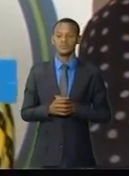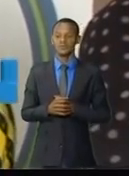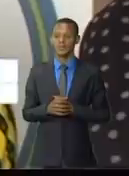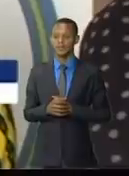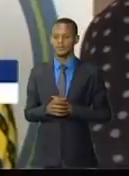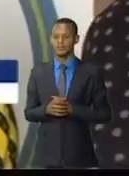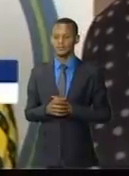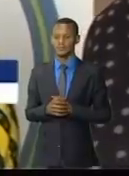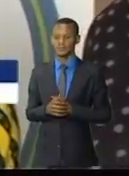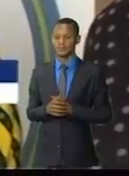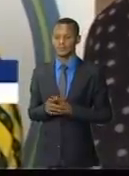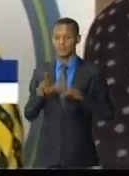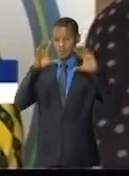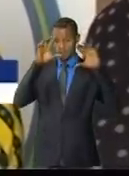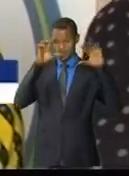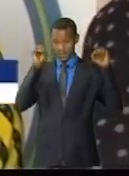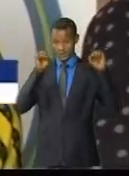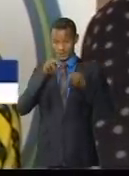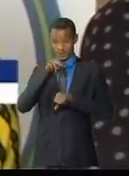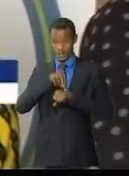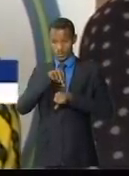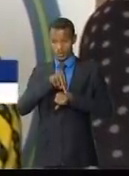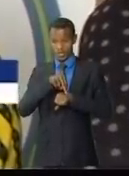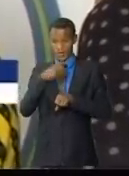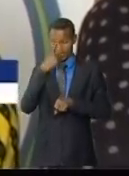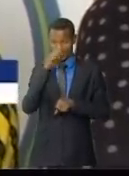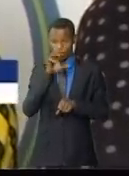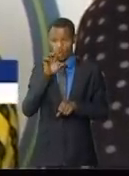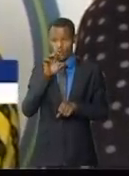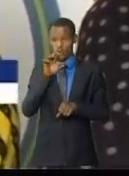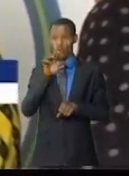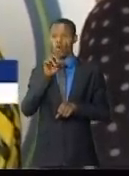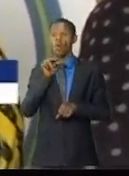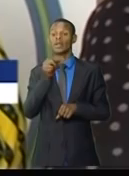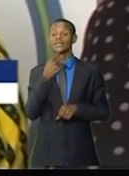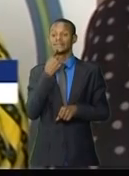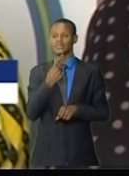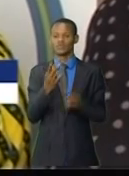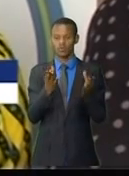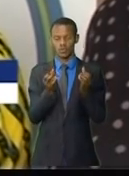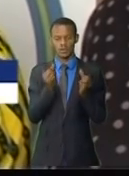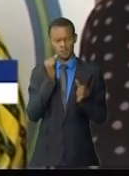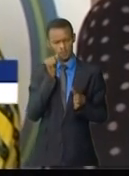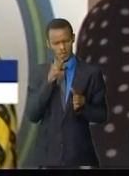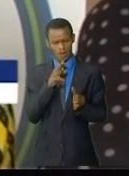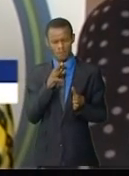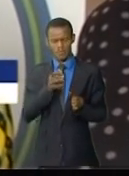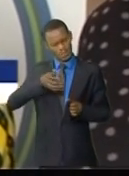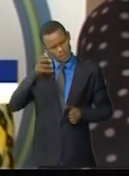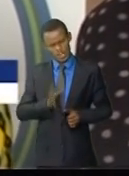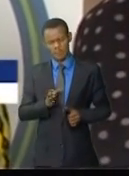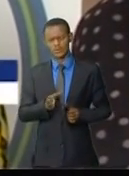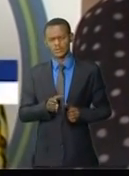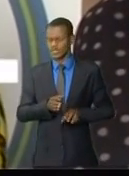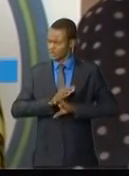sa place dans le secteur minier de la RDC. Nous voulons que les femmes qui sont dans les entreprises, que leurs compétences soient reconnues, que leurs compétences soient